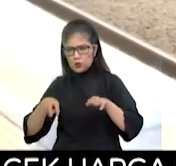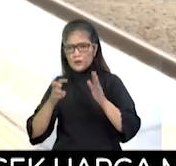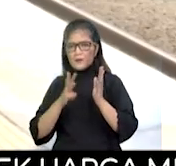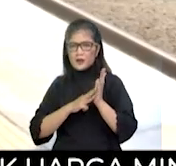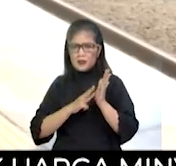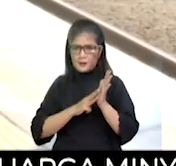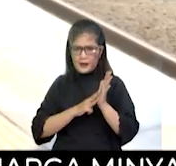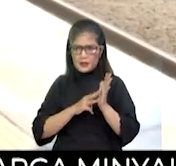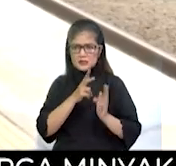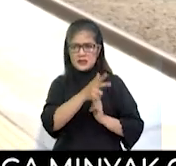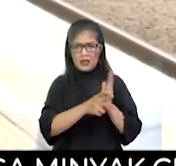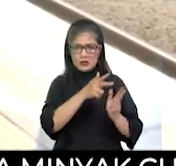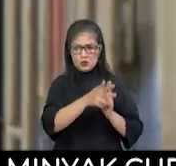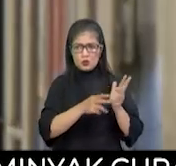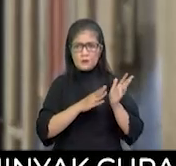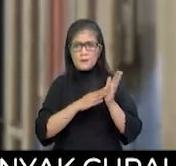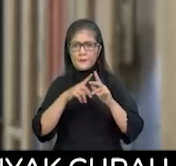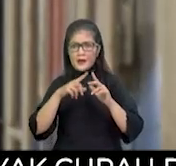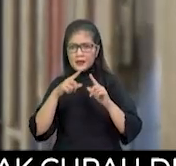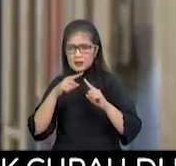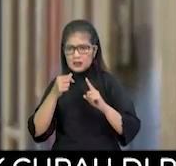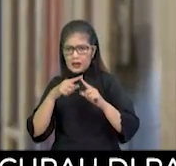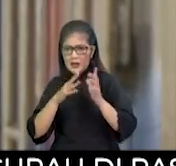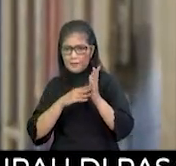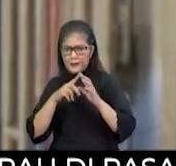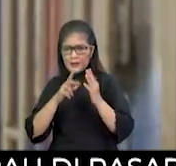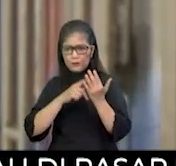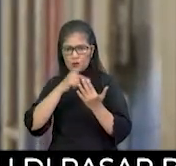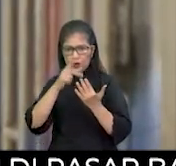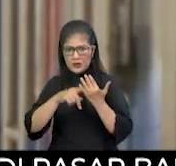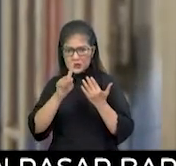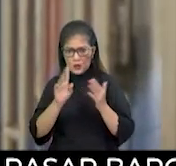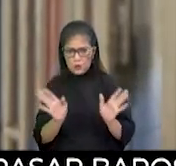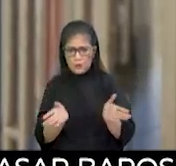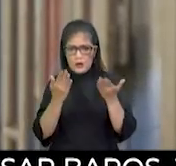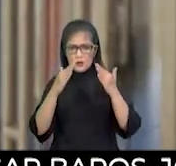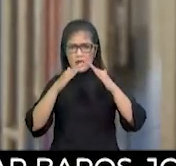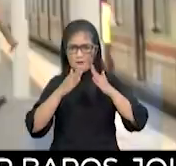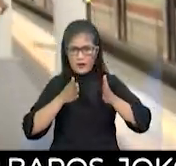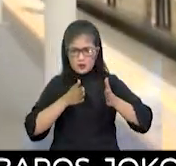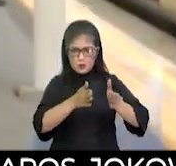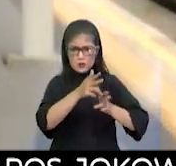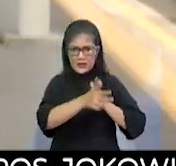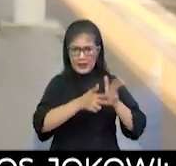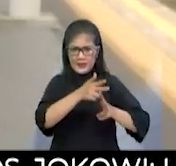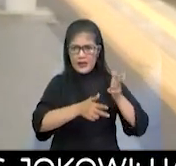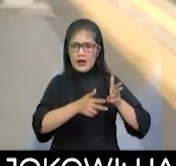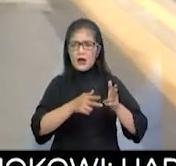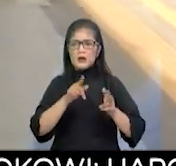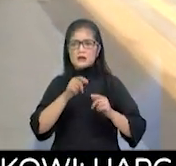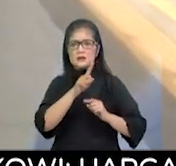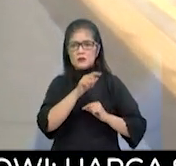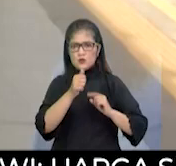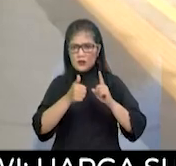Matraman ini merupakan sebuah proyek lanjutan pemerintah dalam pembangunan infrastruktur perkeretaapian sejak tahun 2016